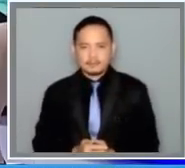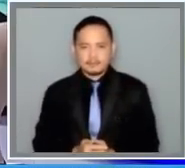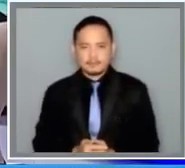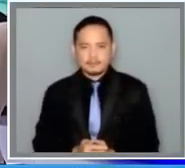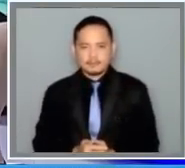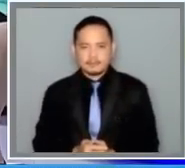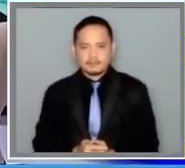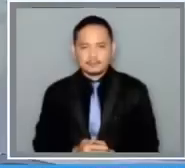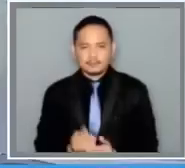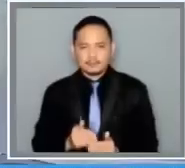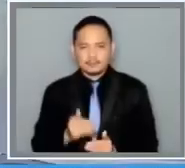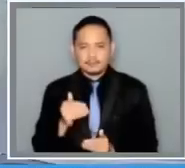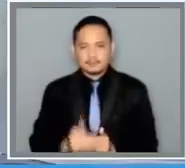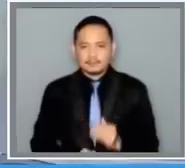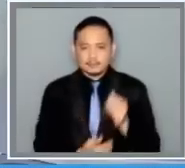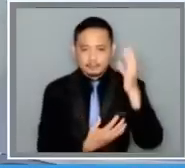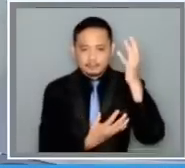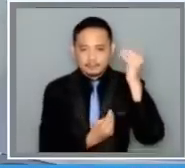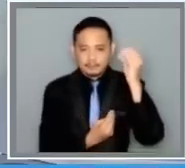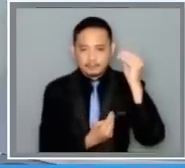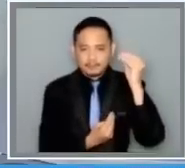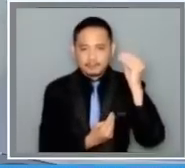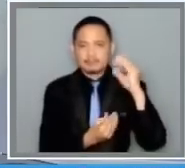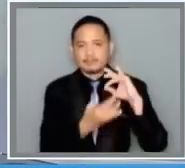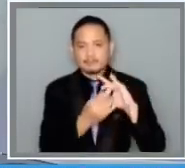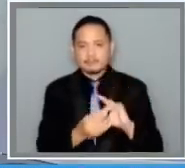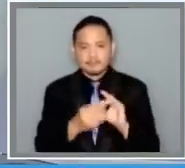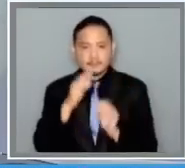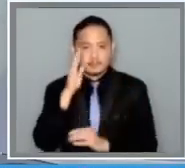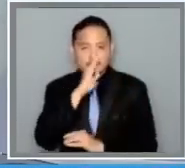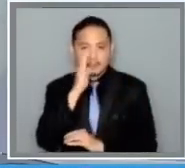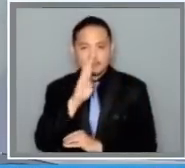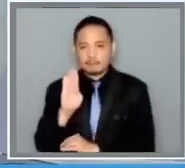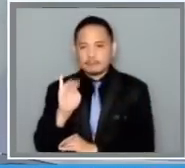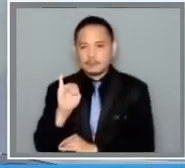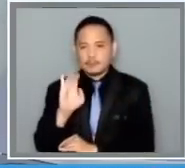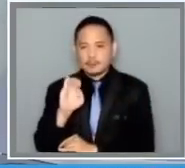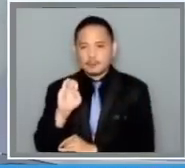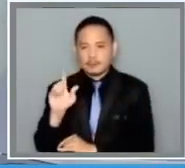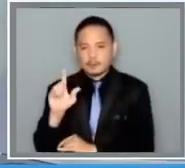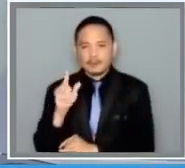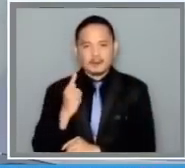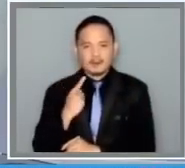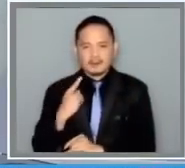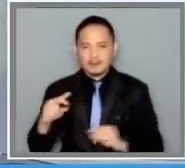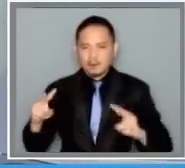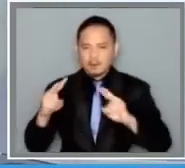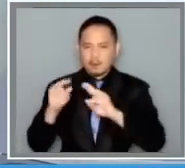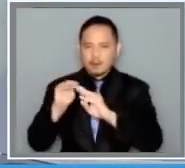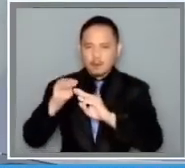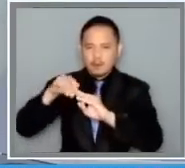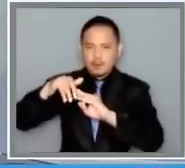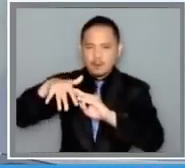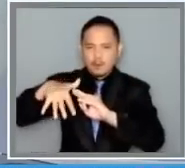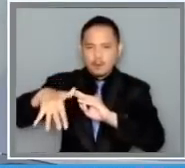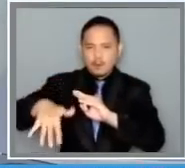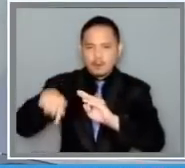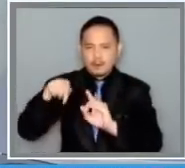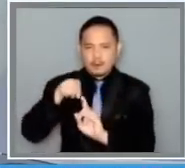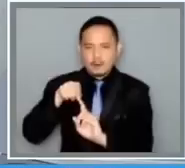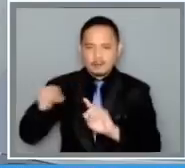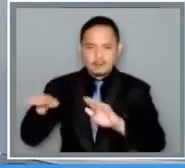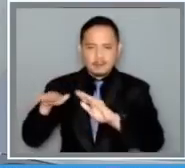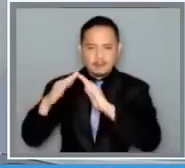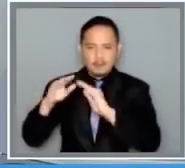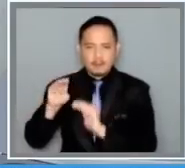Samantala, update na po tayo sa sitwasyon sa Bicol. Ngayon pong may nakunang slow effusion ng lava ang Bulkang Mayon. At kamusta rin po kaya